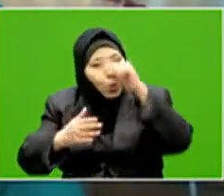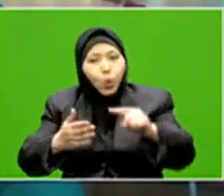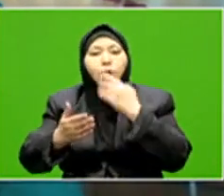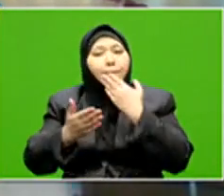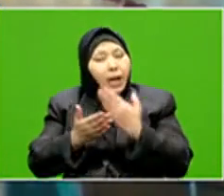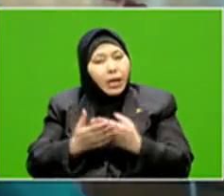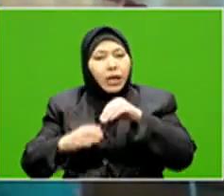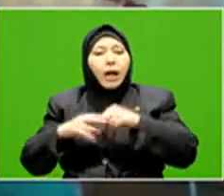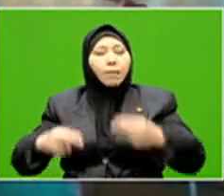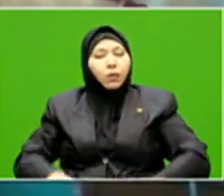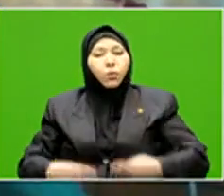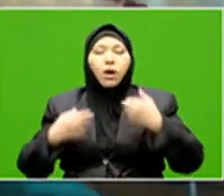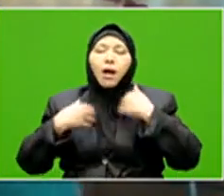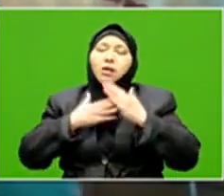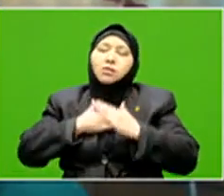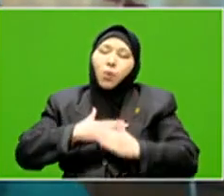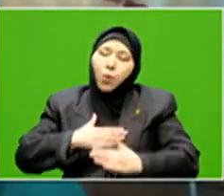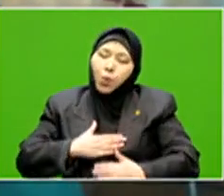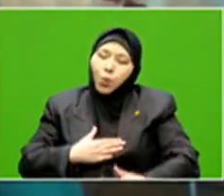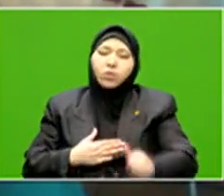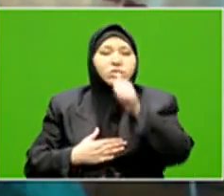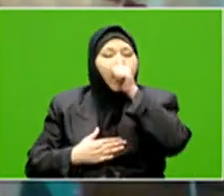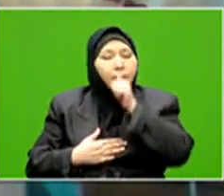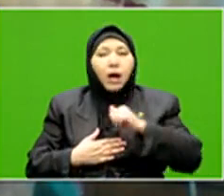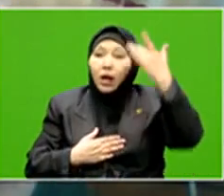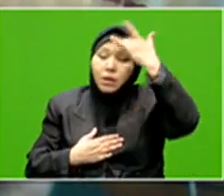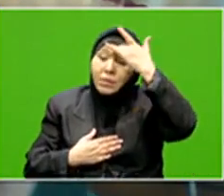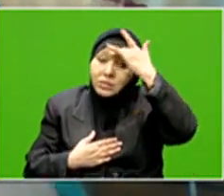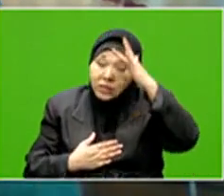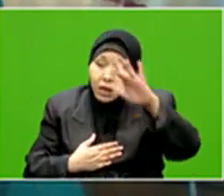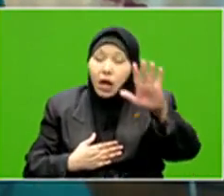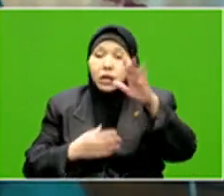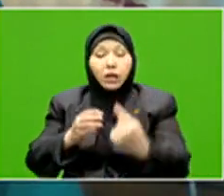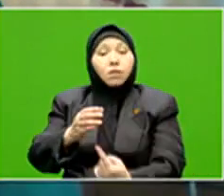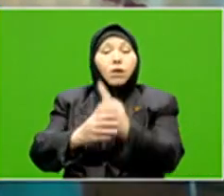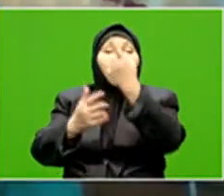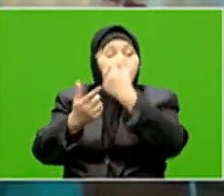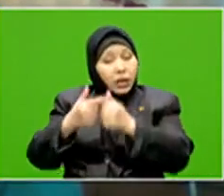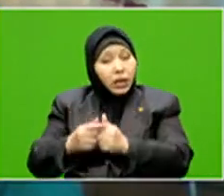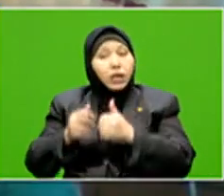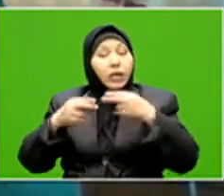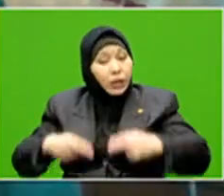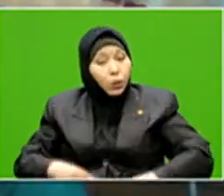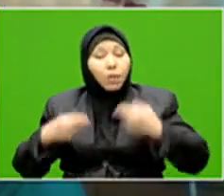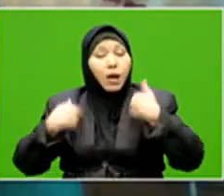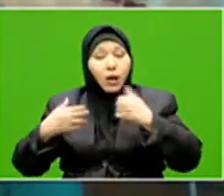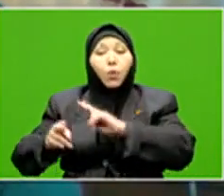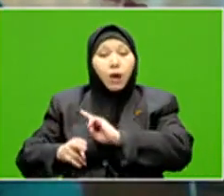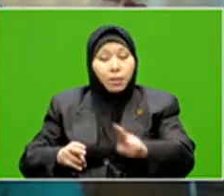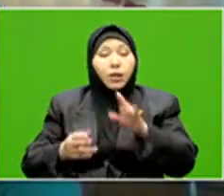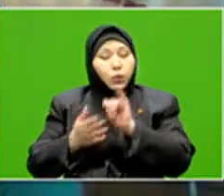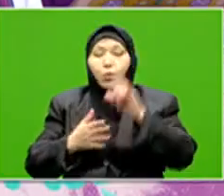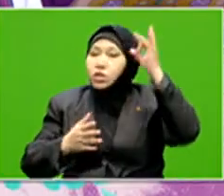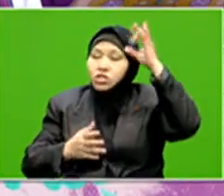kehidupan itu ialah kesabaran dan juga kebijaksanaan yang tercetus daripada kehidupan beragama yang baik, insya-Allah. Baik, terima